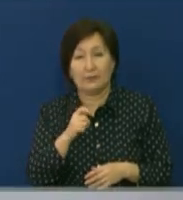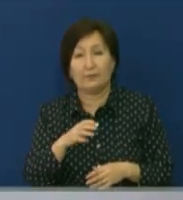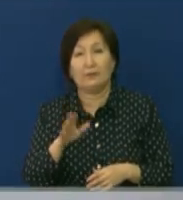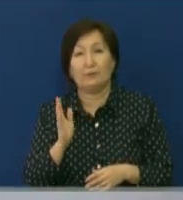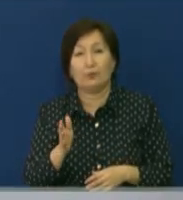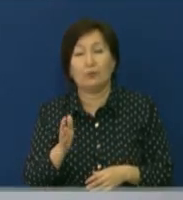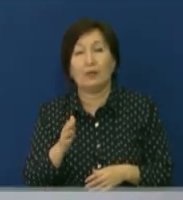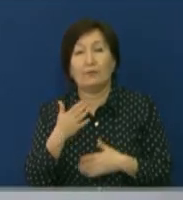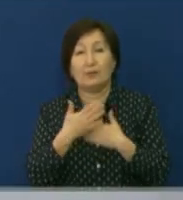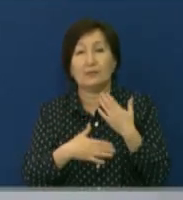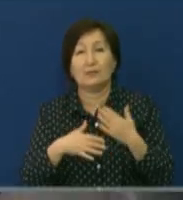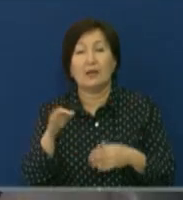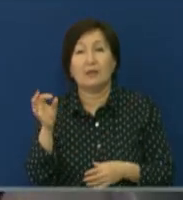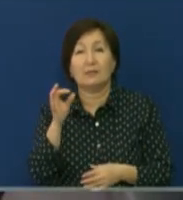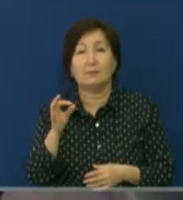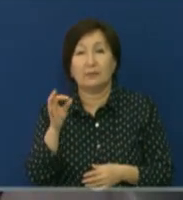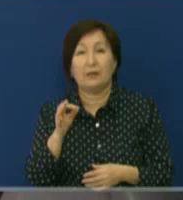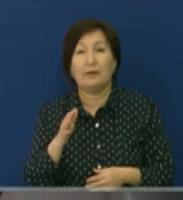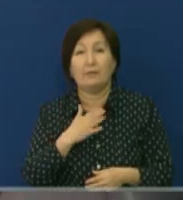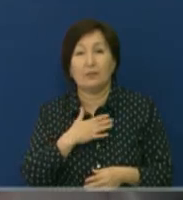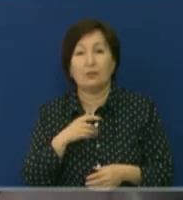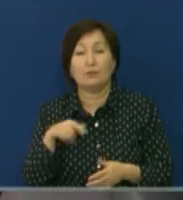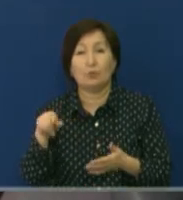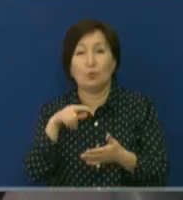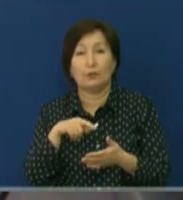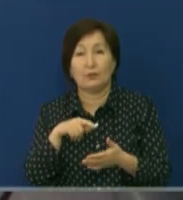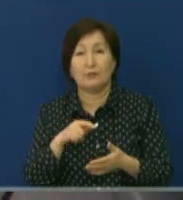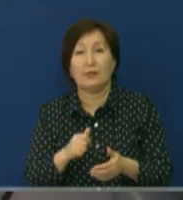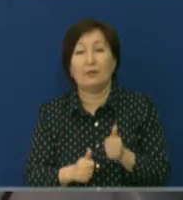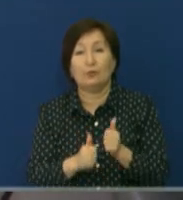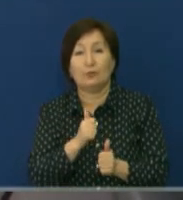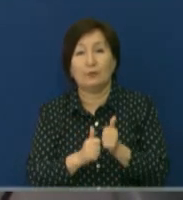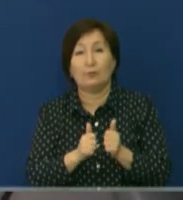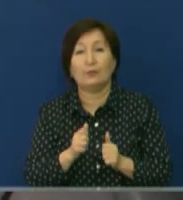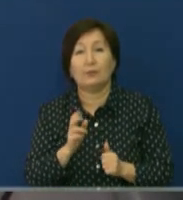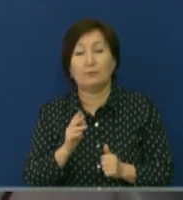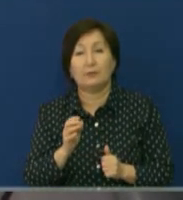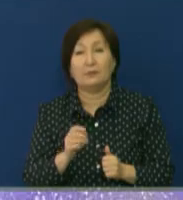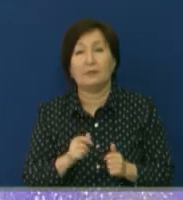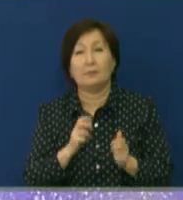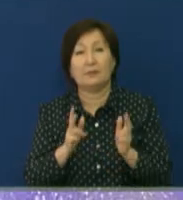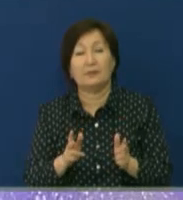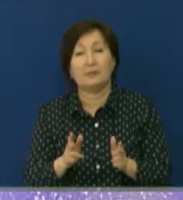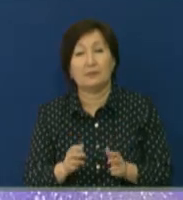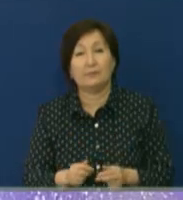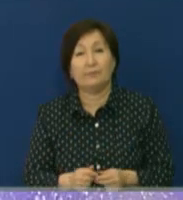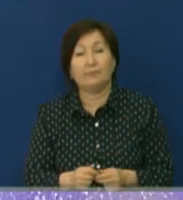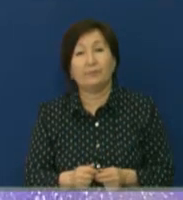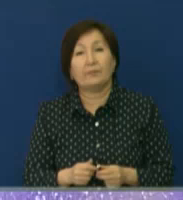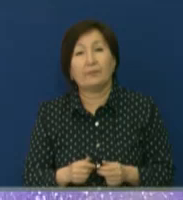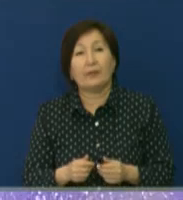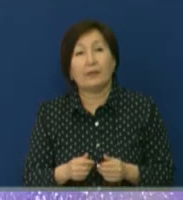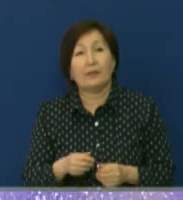октября в нашем городе пройдет республиканский чемпионат по компетенции кибер безопасность я хотел